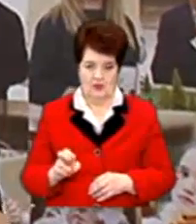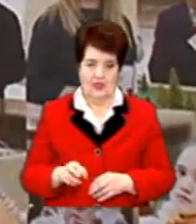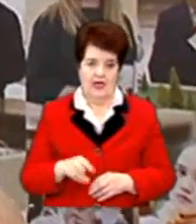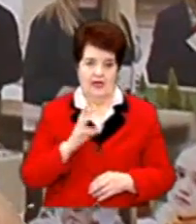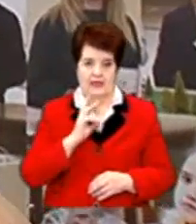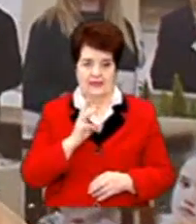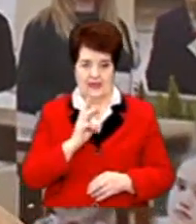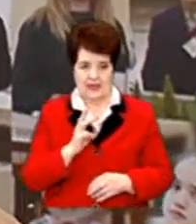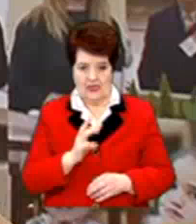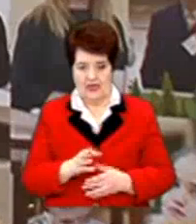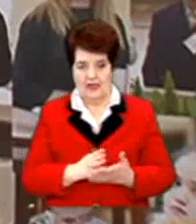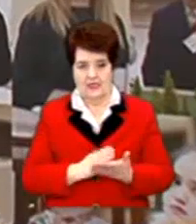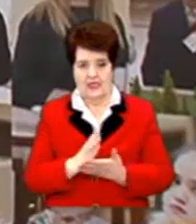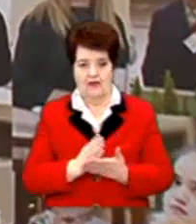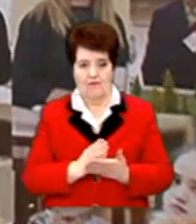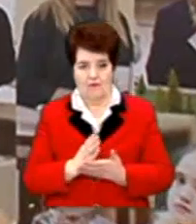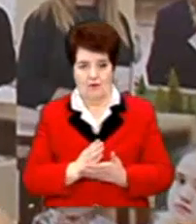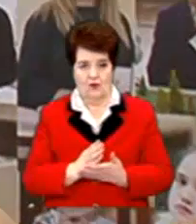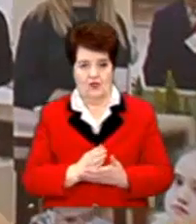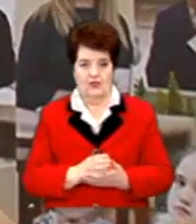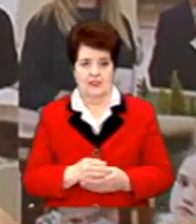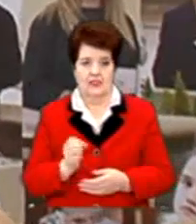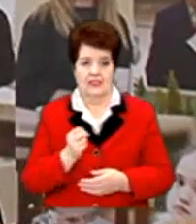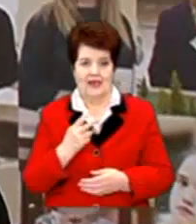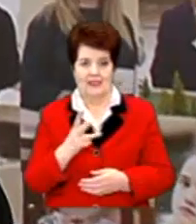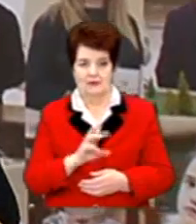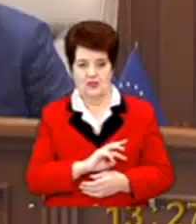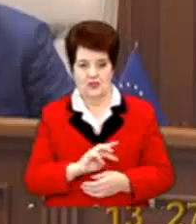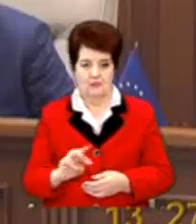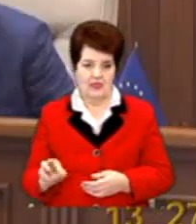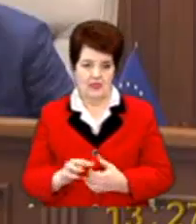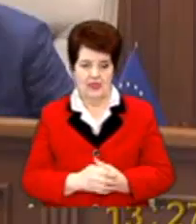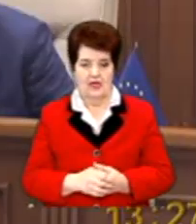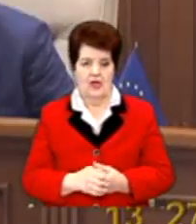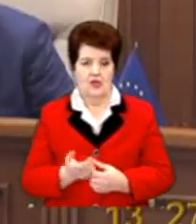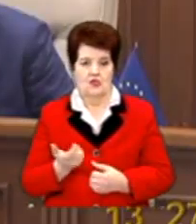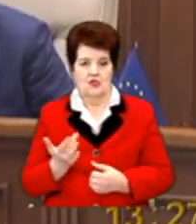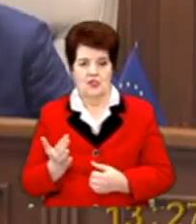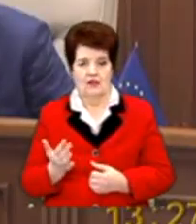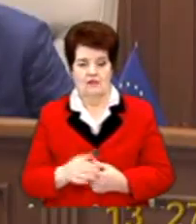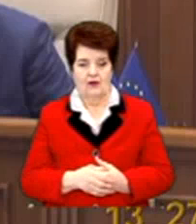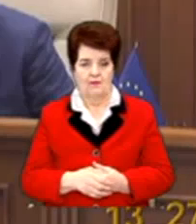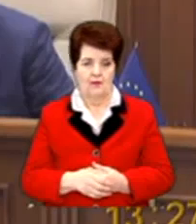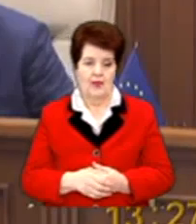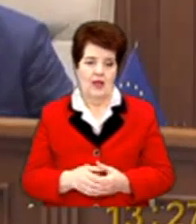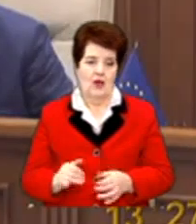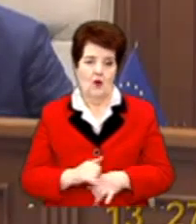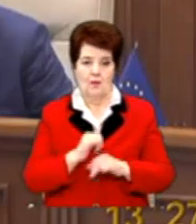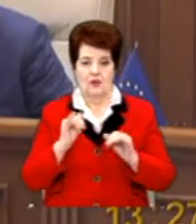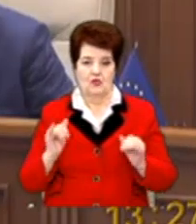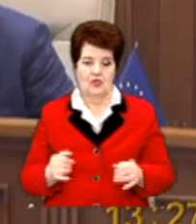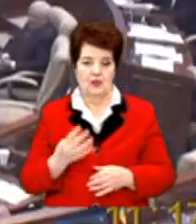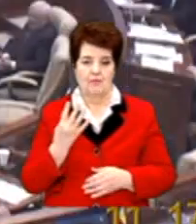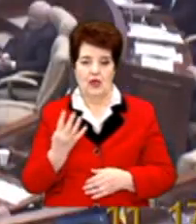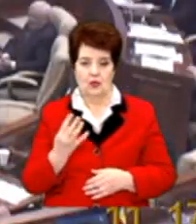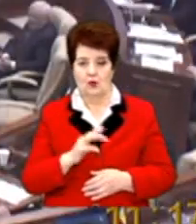salariul de funcție a deputatului a crescut de la 13.000 și ceva până la 18.000 și ceva, adică o majorare de 4.100